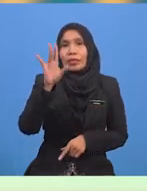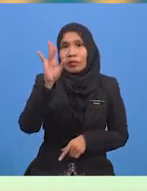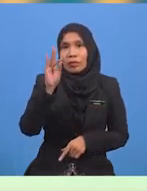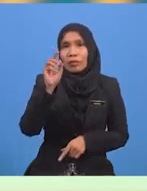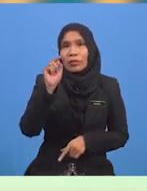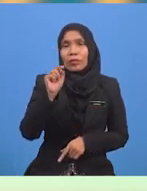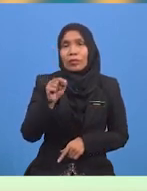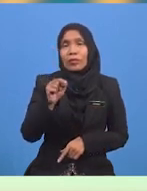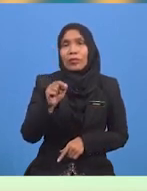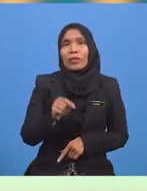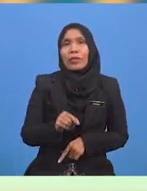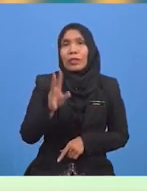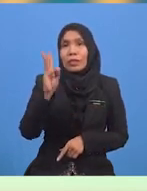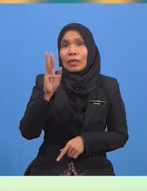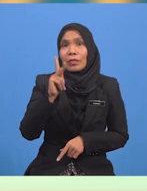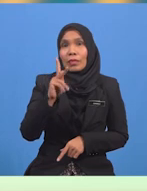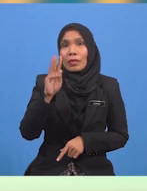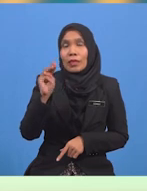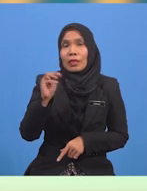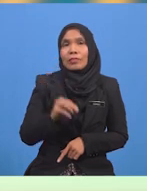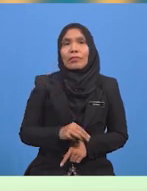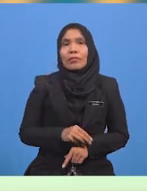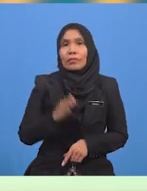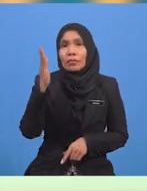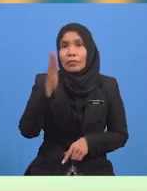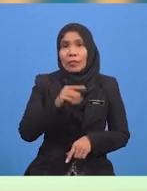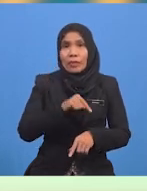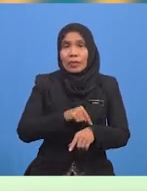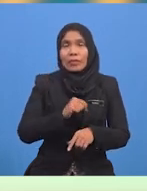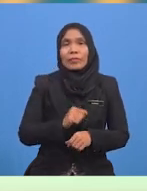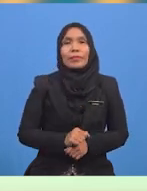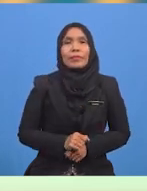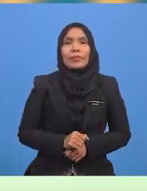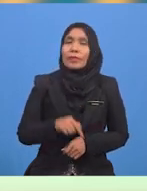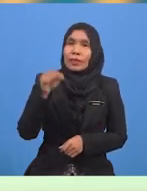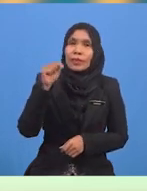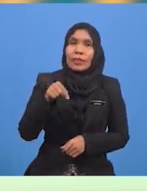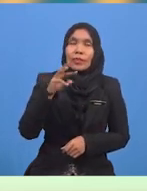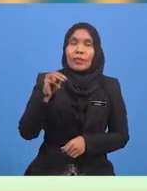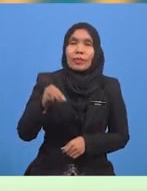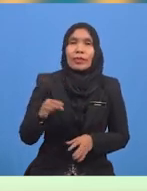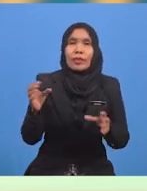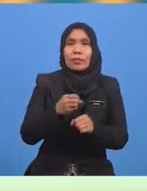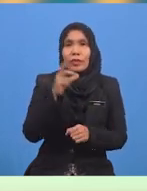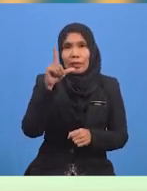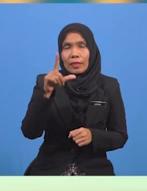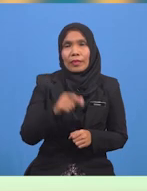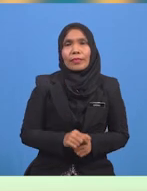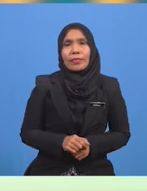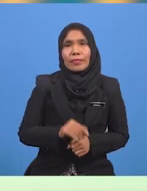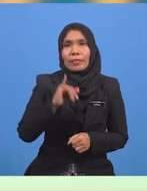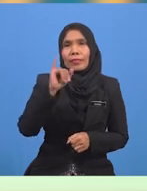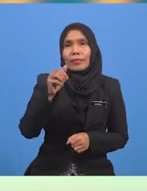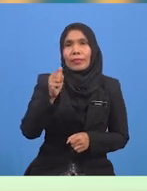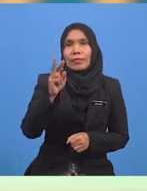per jam. Di sini, murid dapat lihat jarak murid tersebut